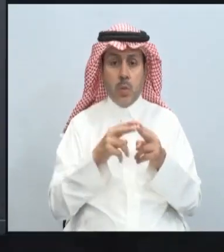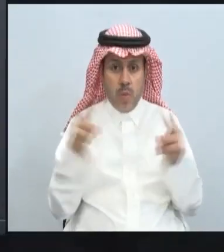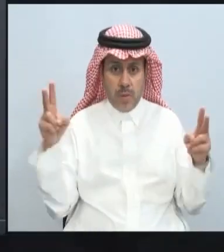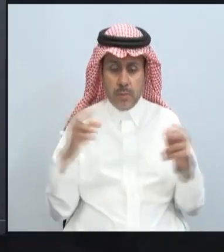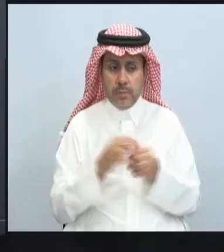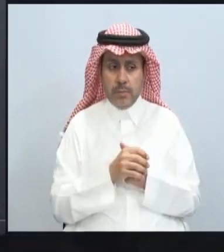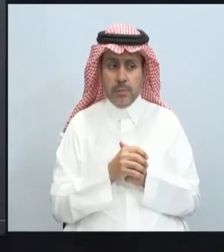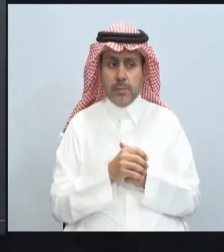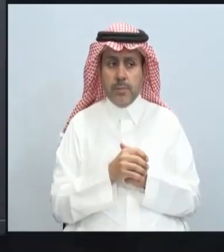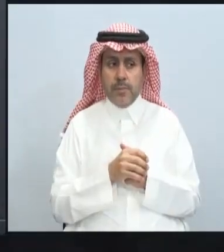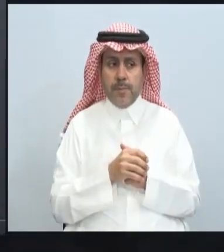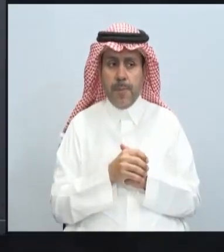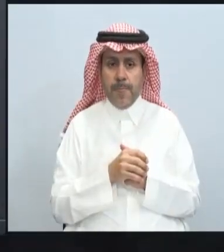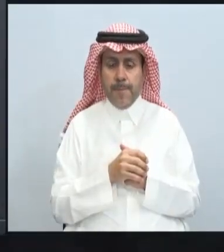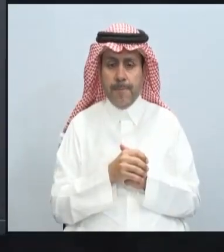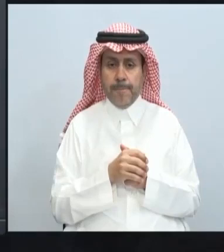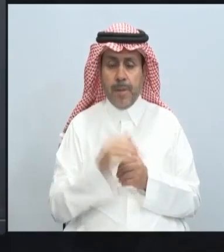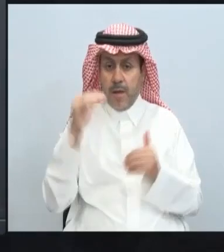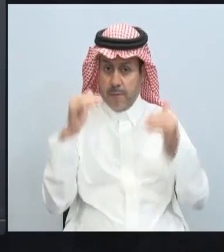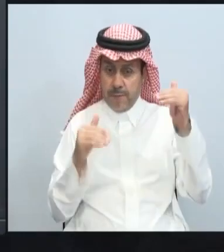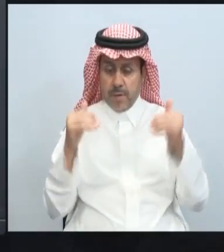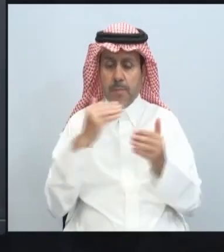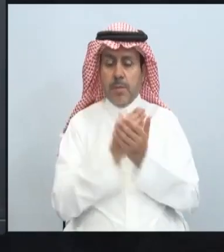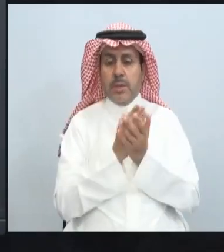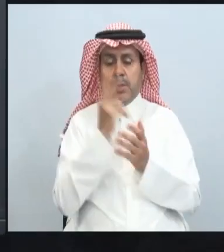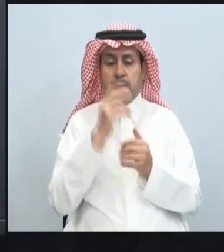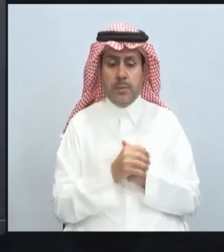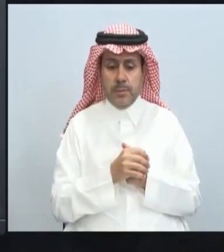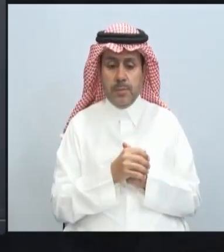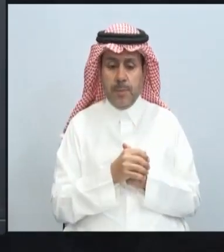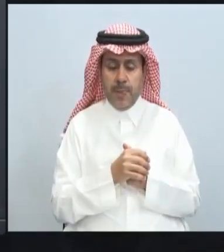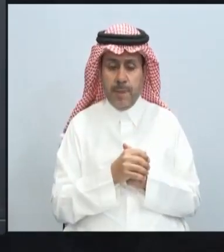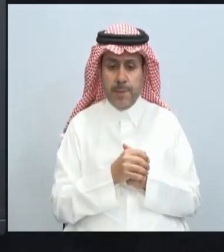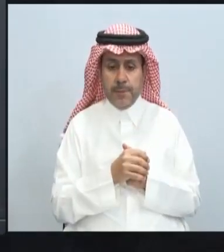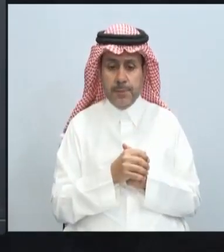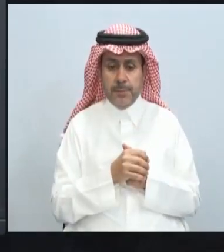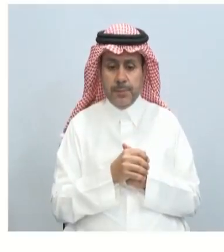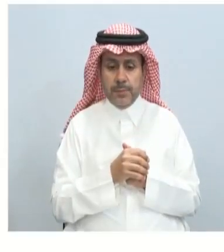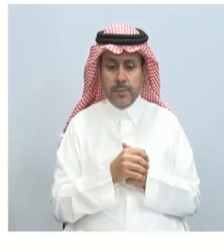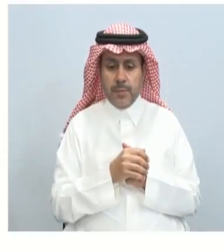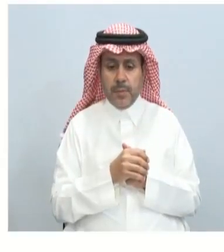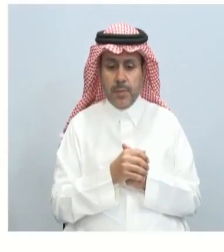ما هو الفرق بين هذين القسمين وهو قانون الخاص والقانون العام